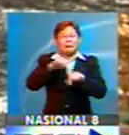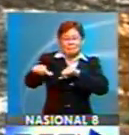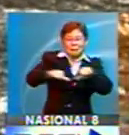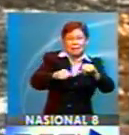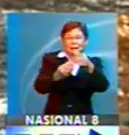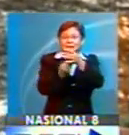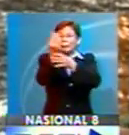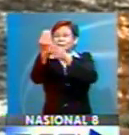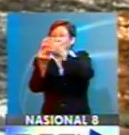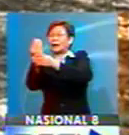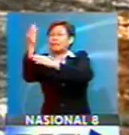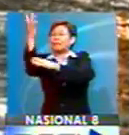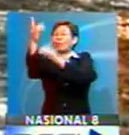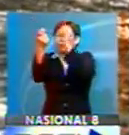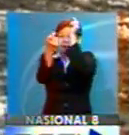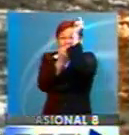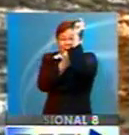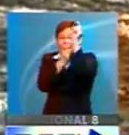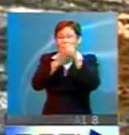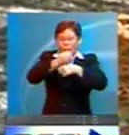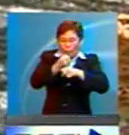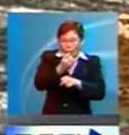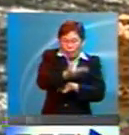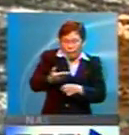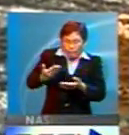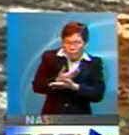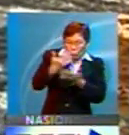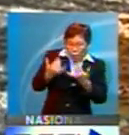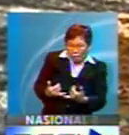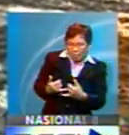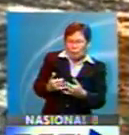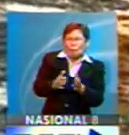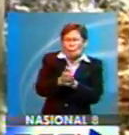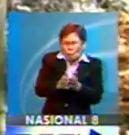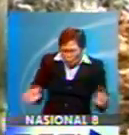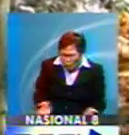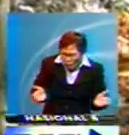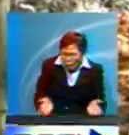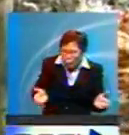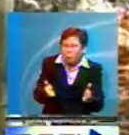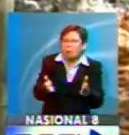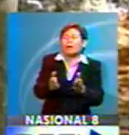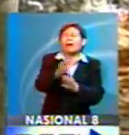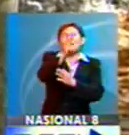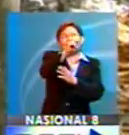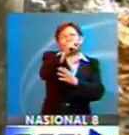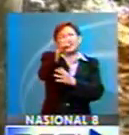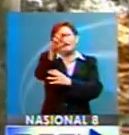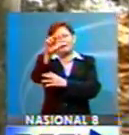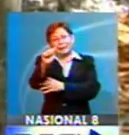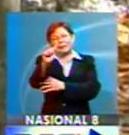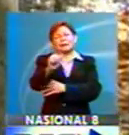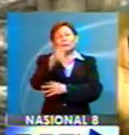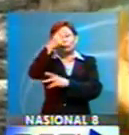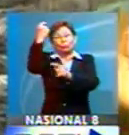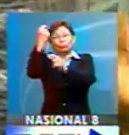aktiviti tanam semula pokok getah dan penghasilan produk baru sedang dipergiat di bawah bidang keberhasilan utama negara NKRA